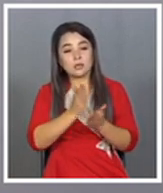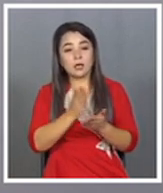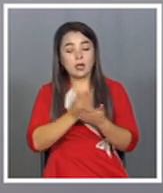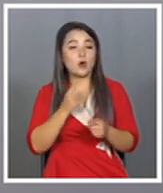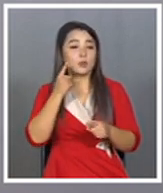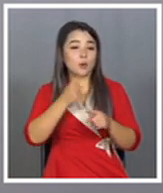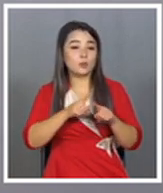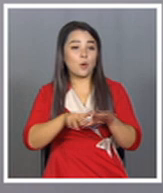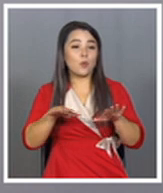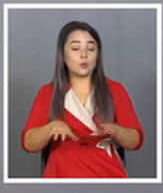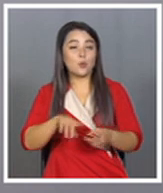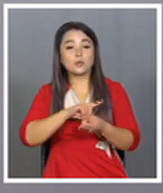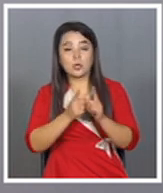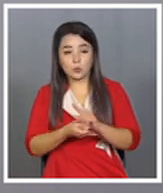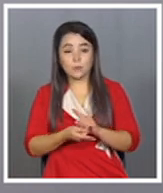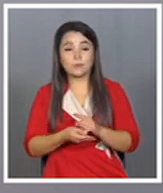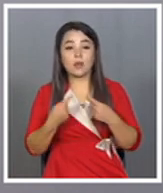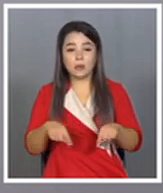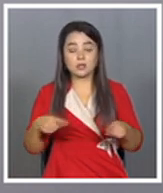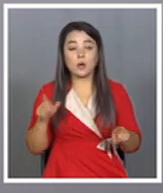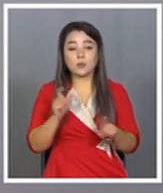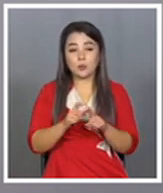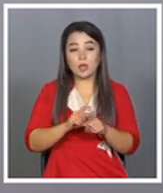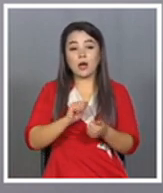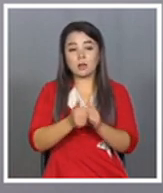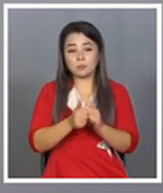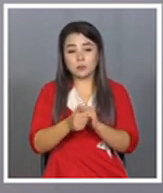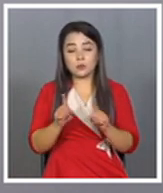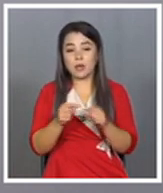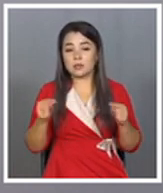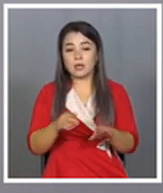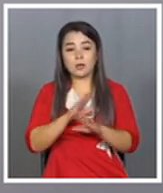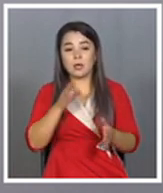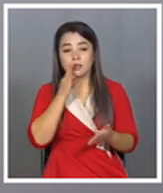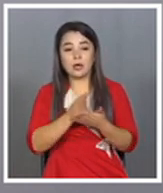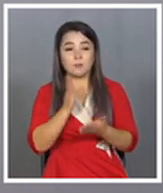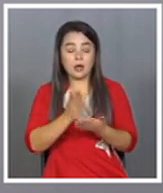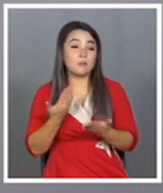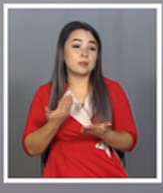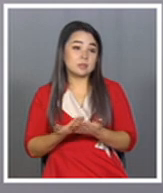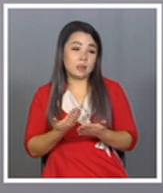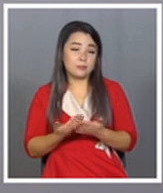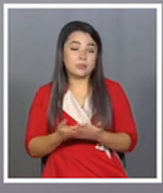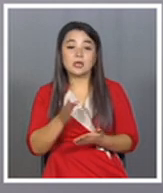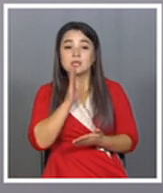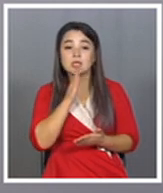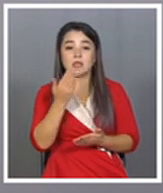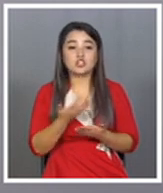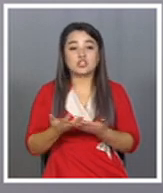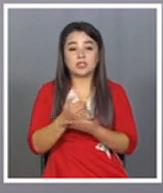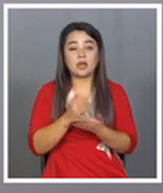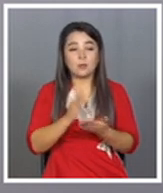орнын өзгертуге, басқа сөзге алмастыруға келмейтін тіркес. Мысалы, қыздың жиған